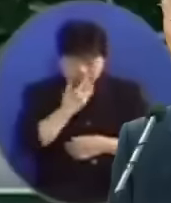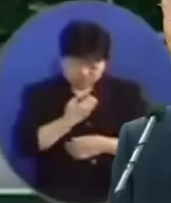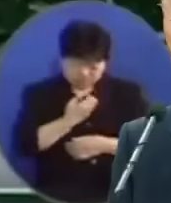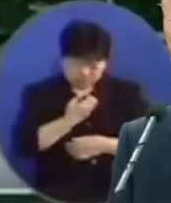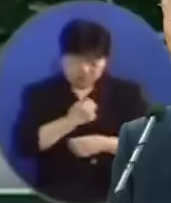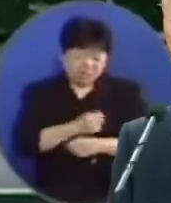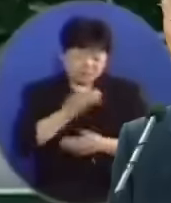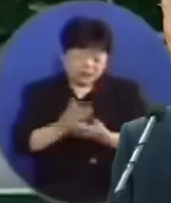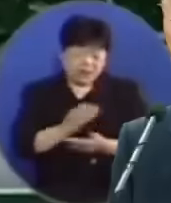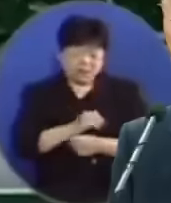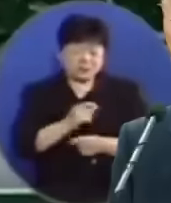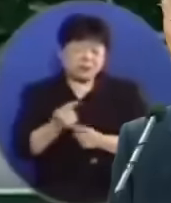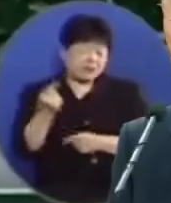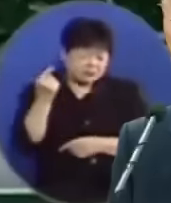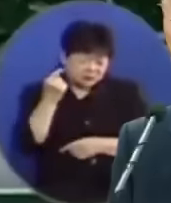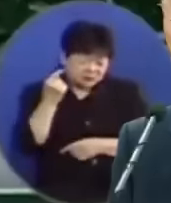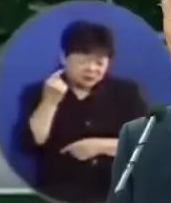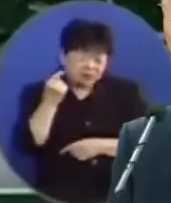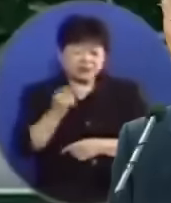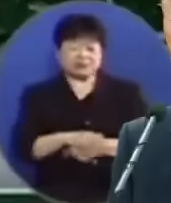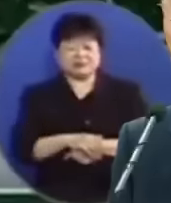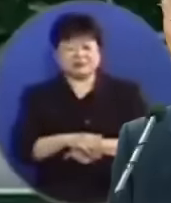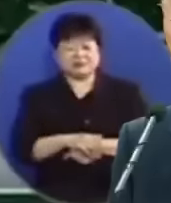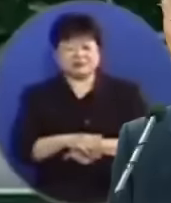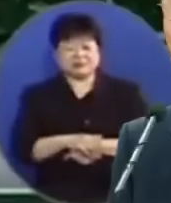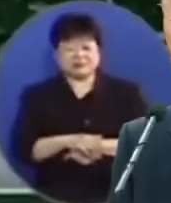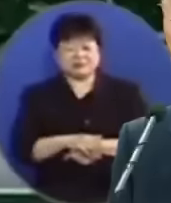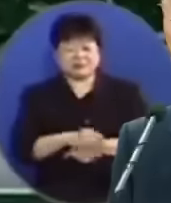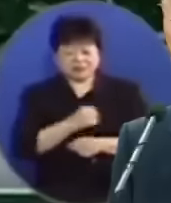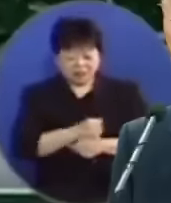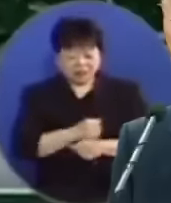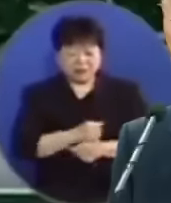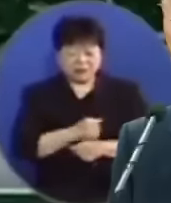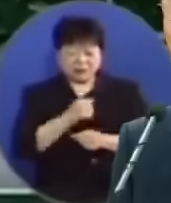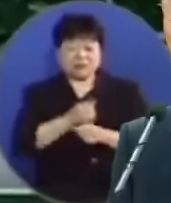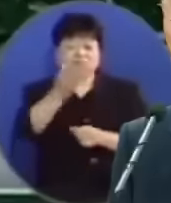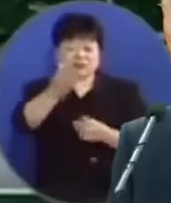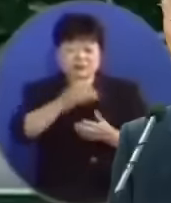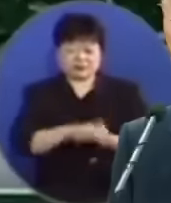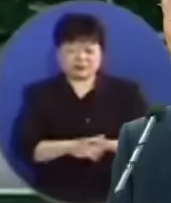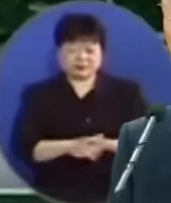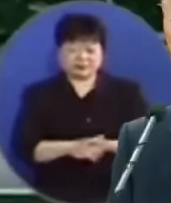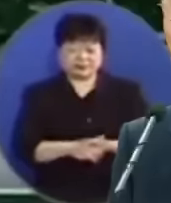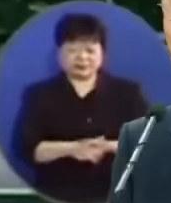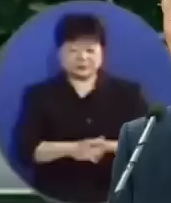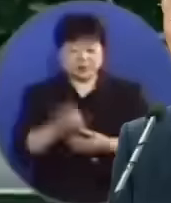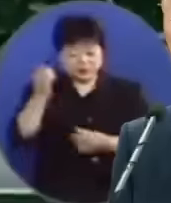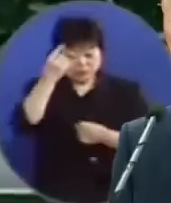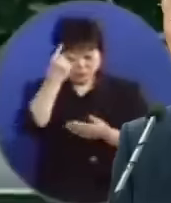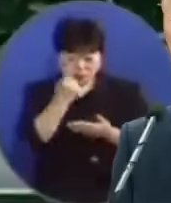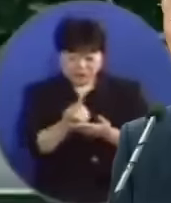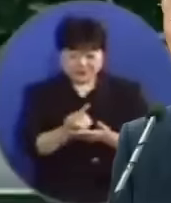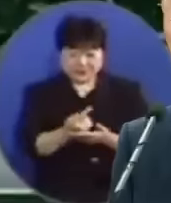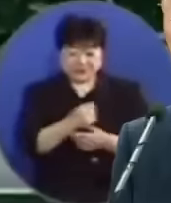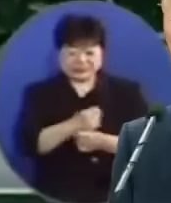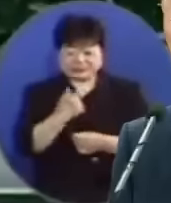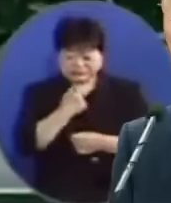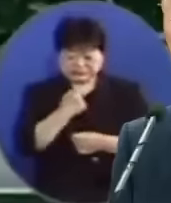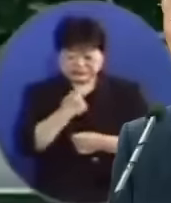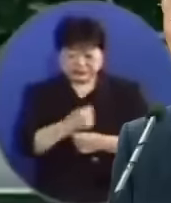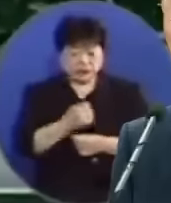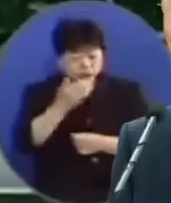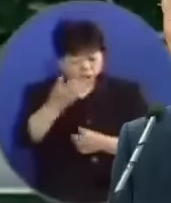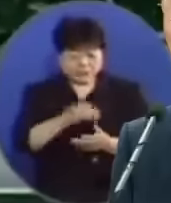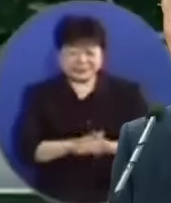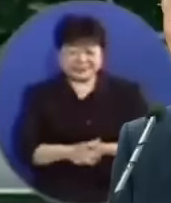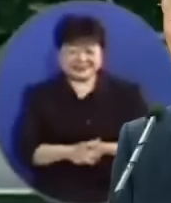자꾸 하지 마라 하지 마라 하면 그것이 나가서 더 하도록 만들어주는 것입니다. 성령이 와서 하기 싫게